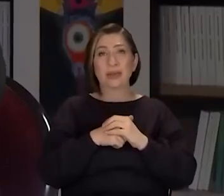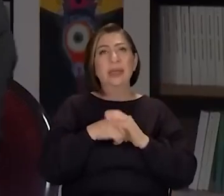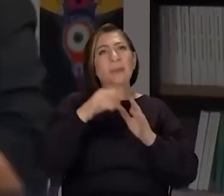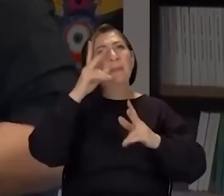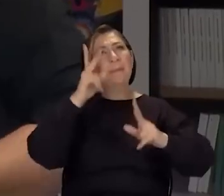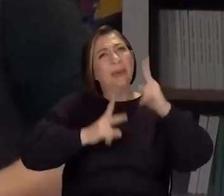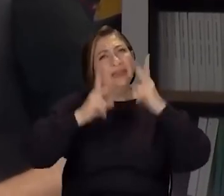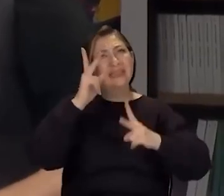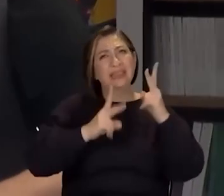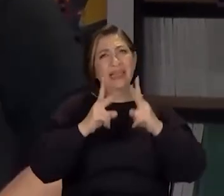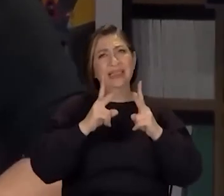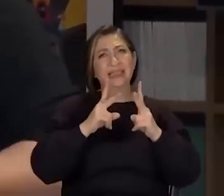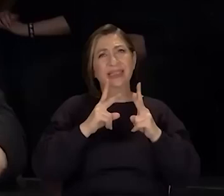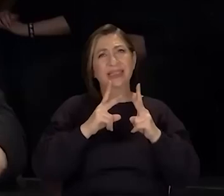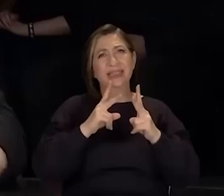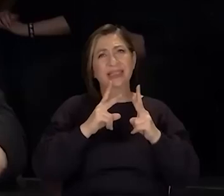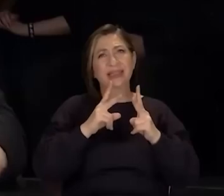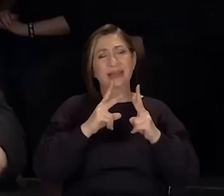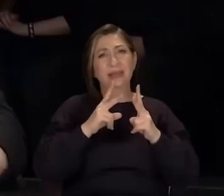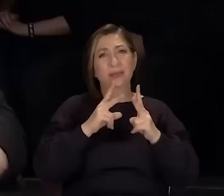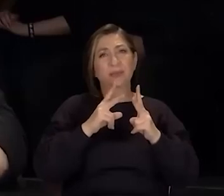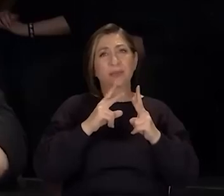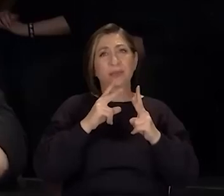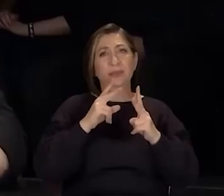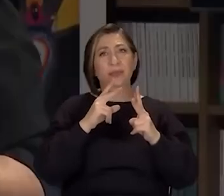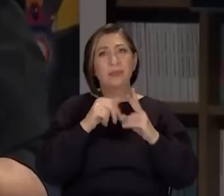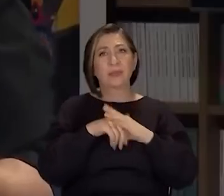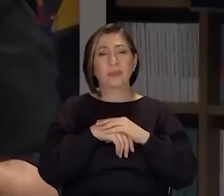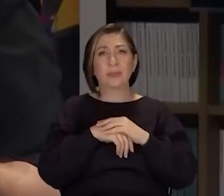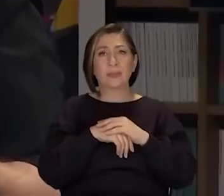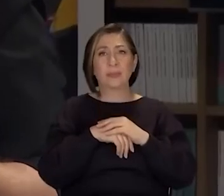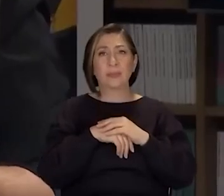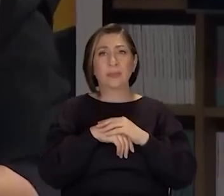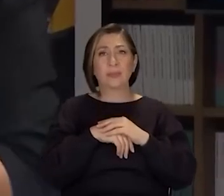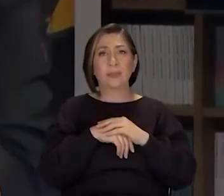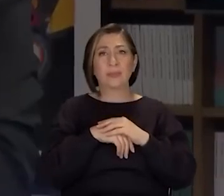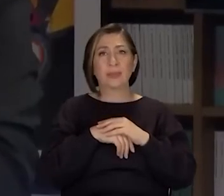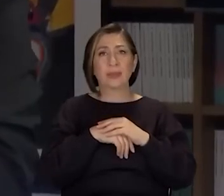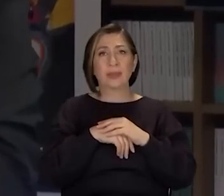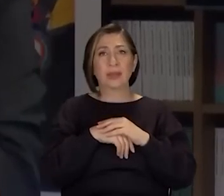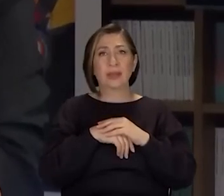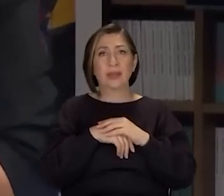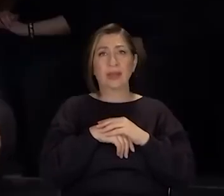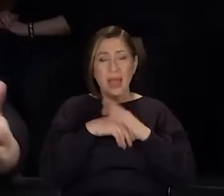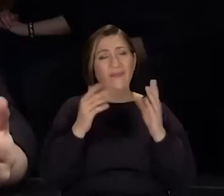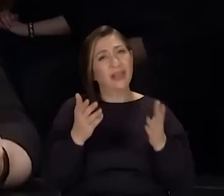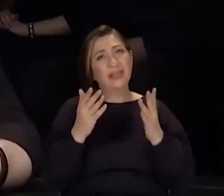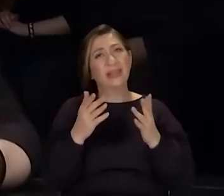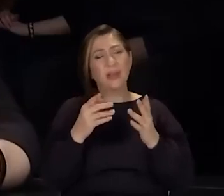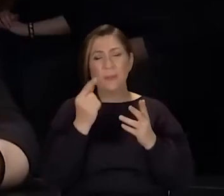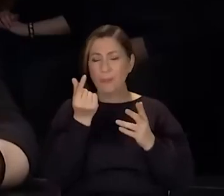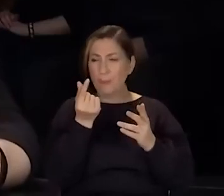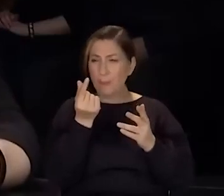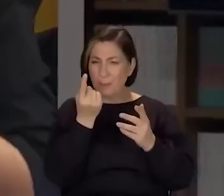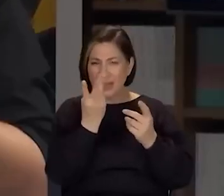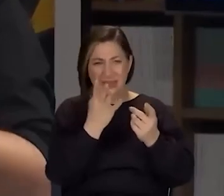kimi zaman hani artık şey falan. Oluyor hani şu durum mesela hani bileğinden tutup çeken ya, evet ya belli falan. Ki bir miktar